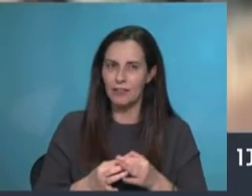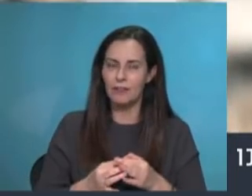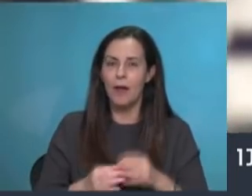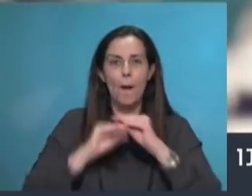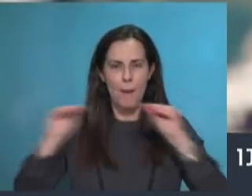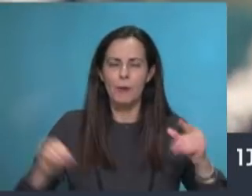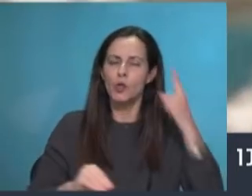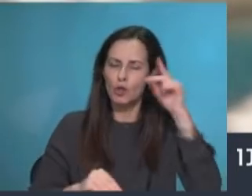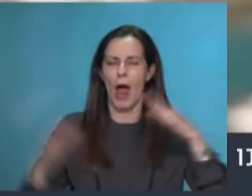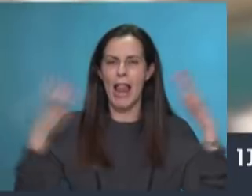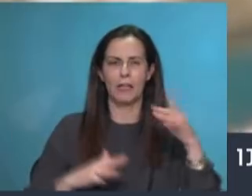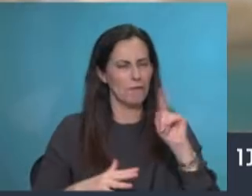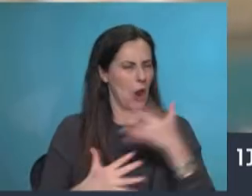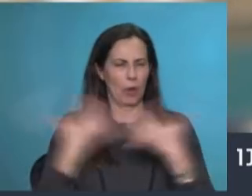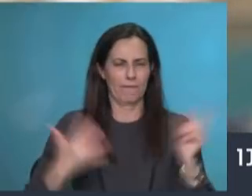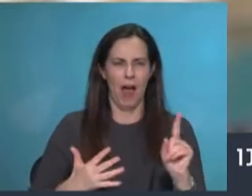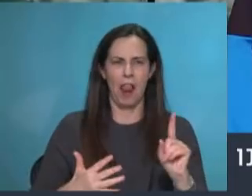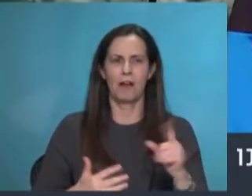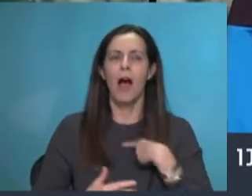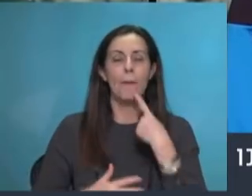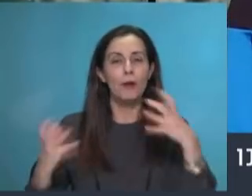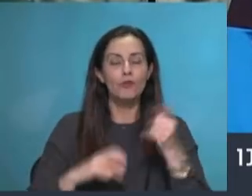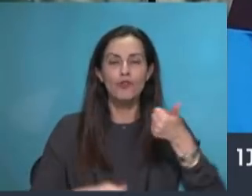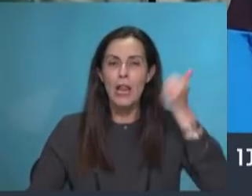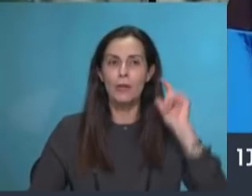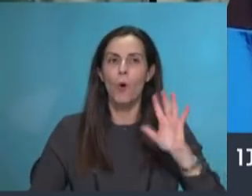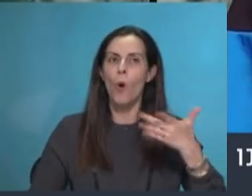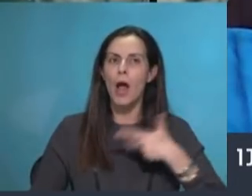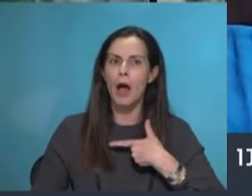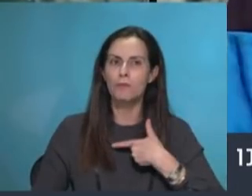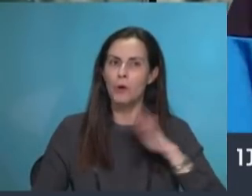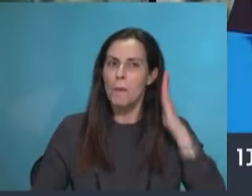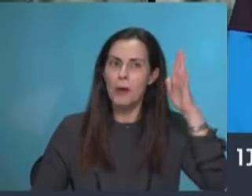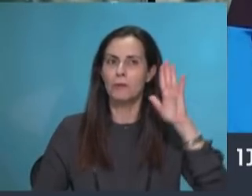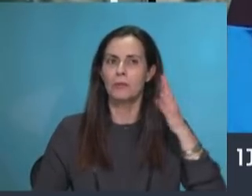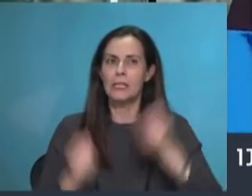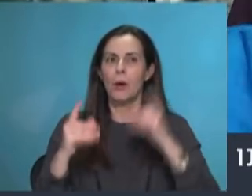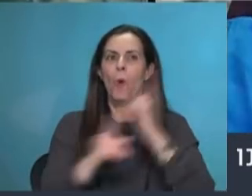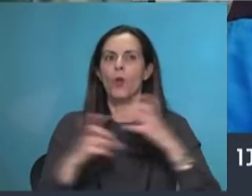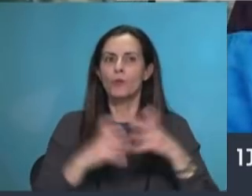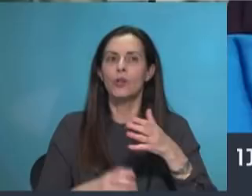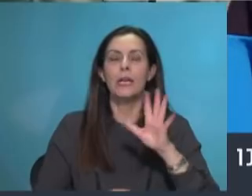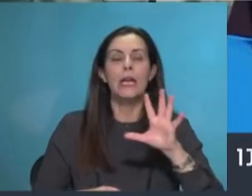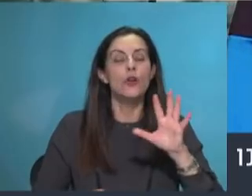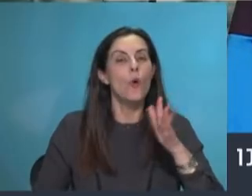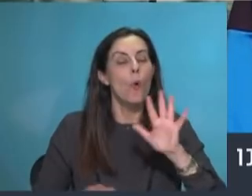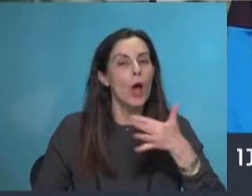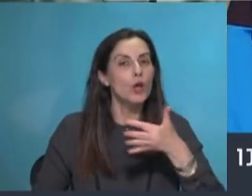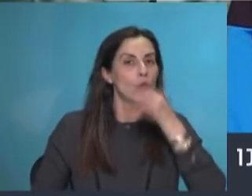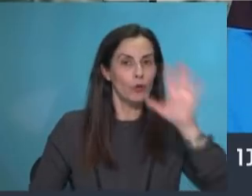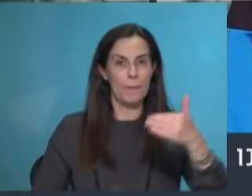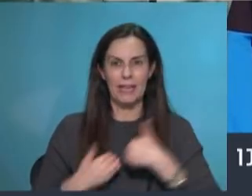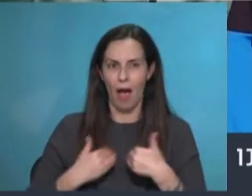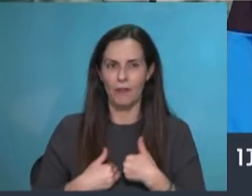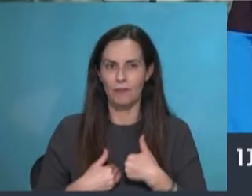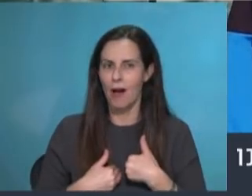מודע ללחץ, אבל לא נבעל. I told my team yesterday, maybe we'll face in the future teams maybe with higher quality,